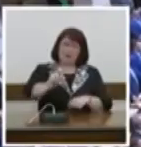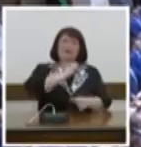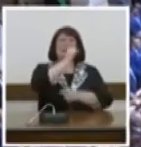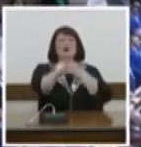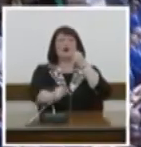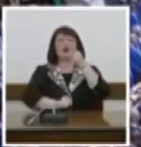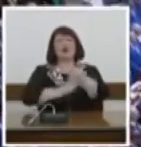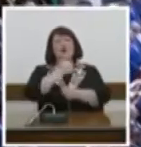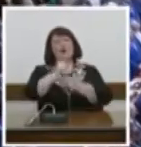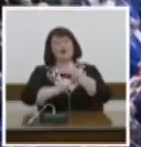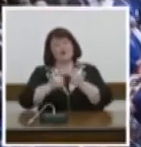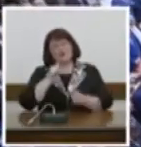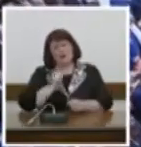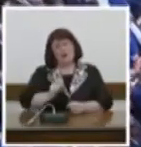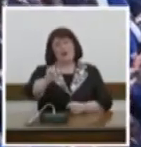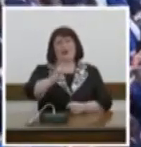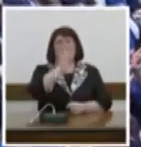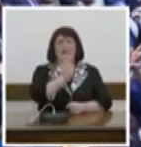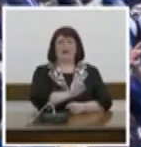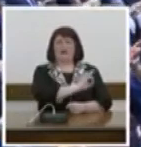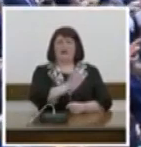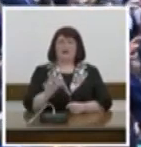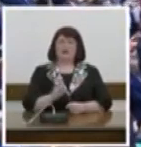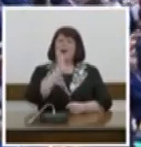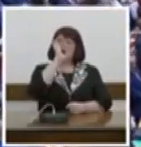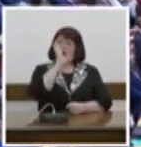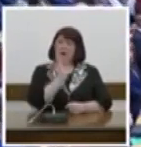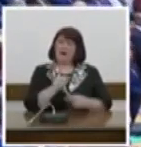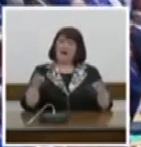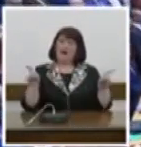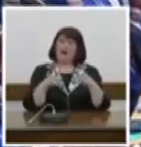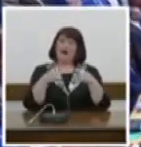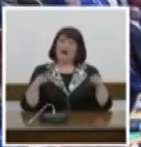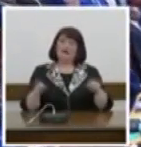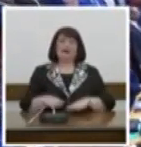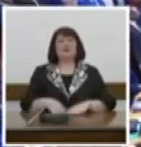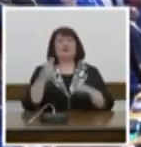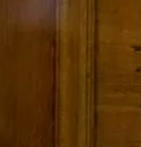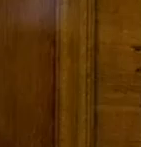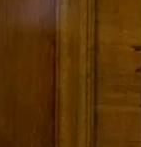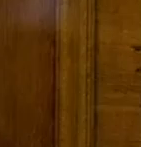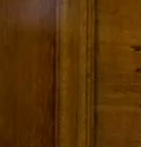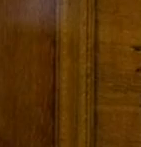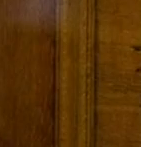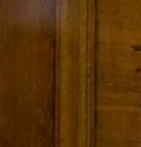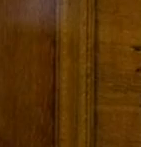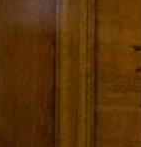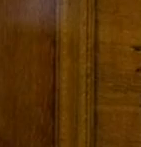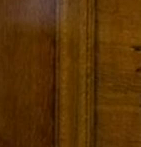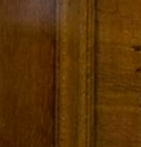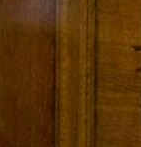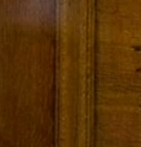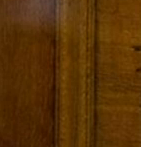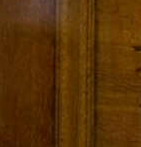Νίκη. Στο νομό, η Νέα Δημοκρατία διατήρησε τους 3 βουλευτές που εξέλεξε την 21η Μαΐου. Πρόκειται για την Χριστίνα Αλεξοπούλου, η